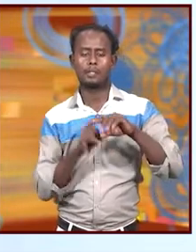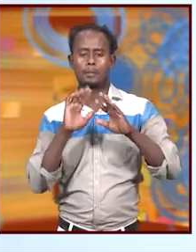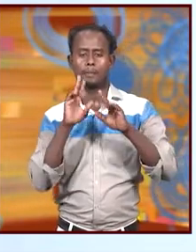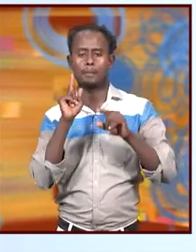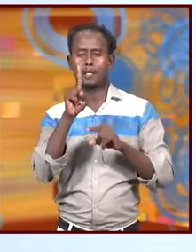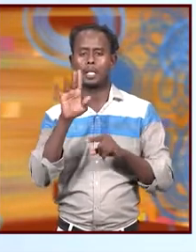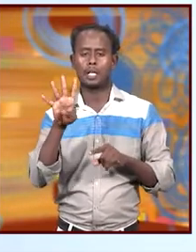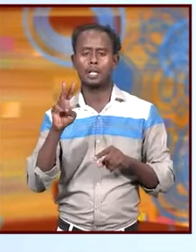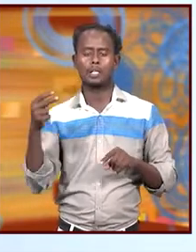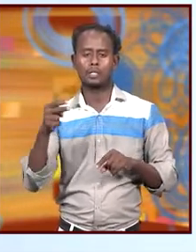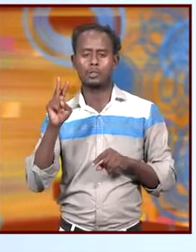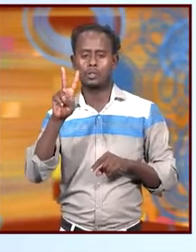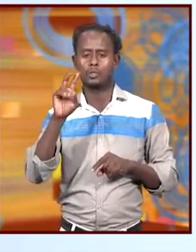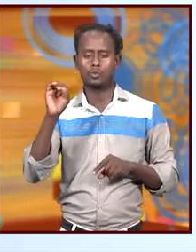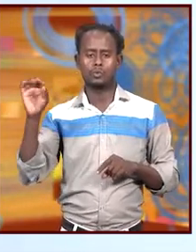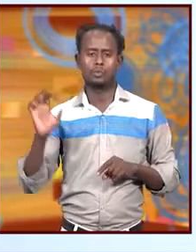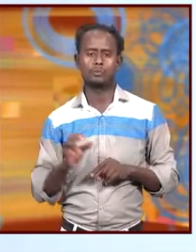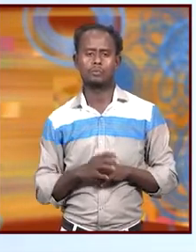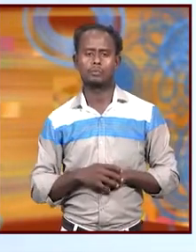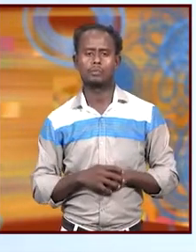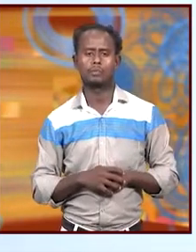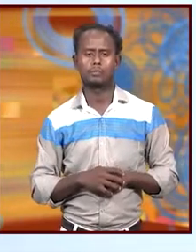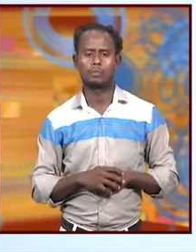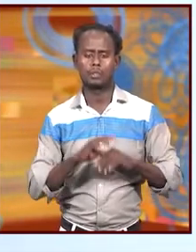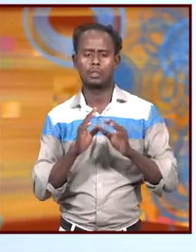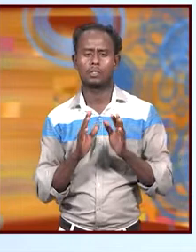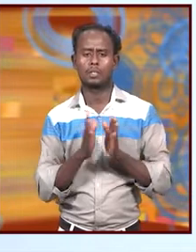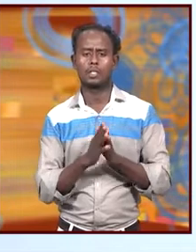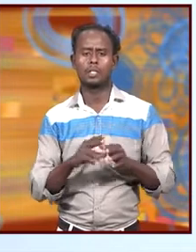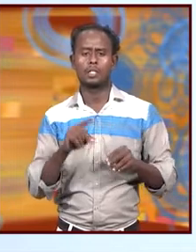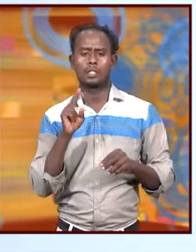2B + 14 இஸ் ஈக்குவல் டு 200. ஆக